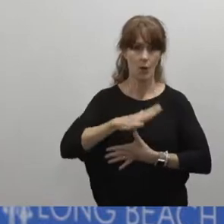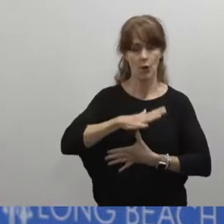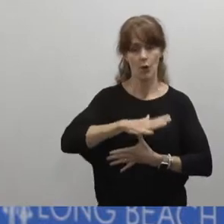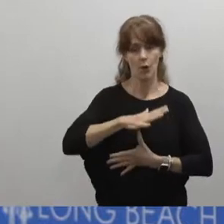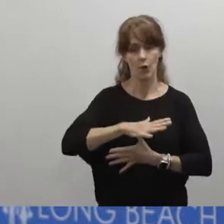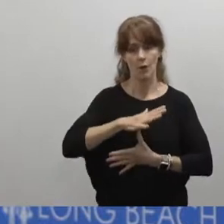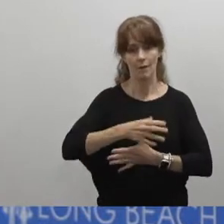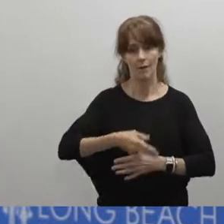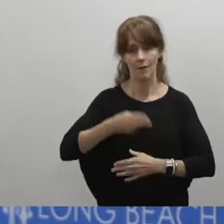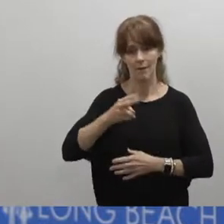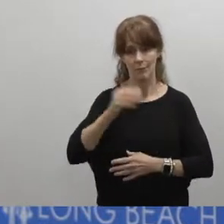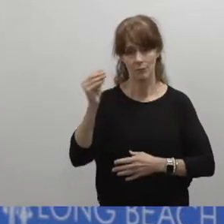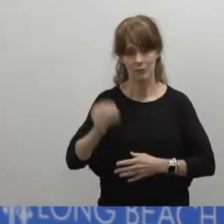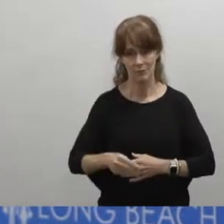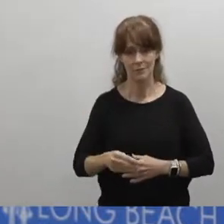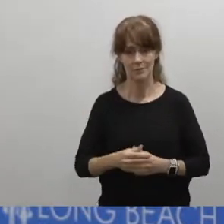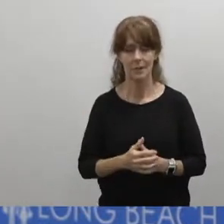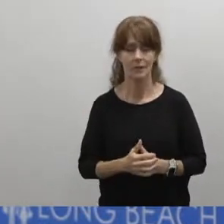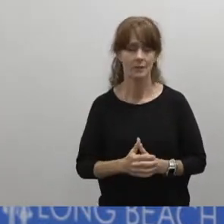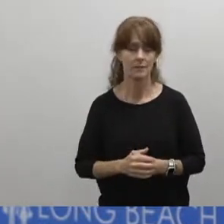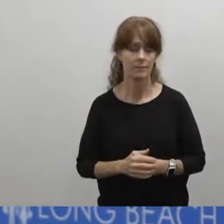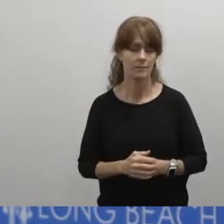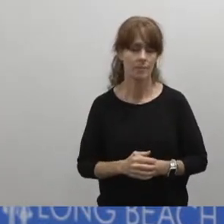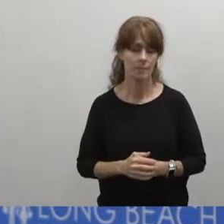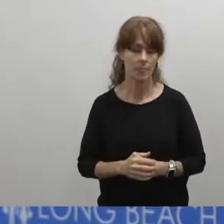bà bây ni vật bật khoa để khó khá nha.